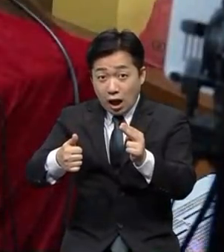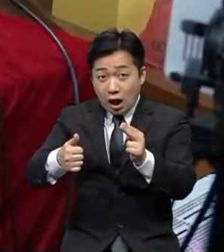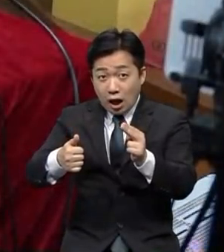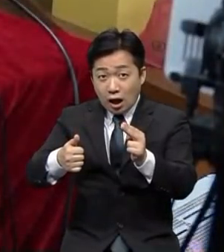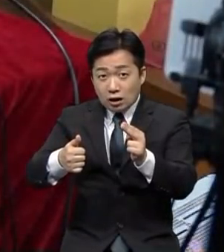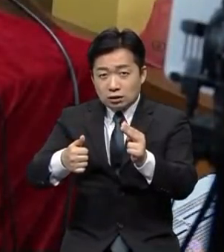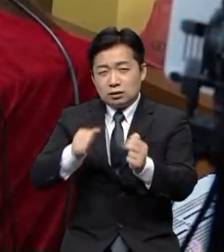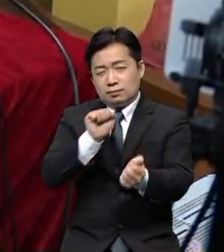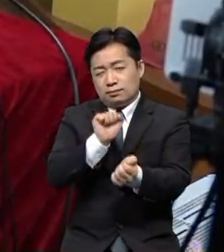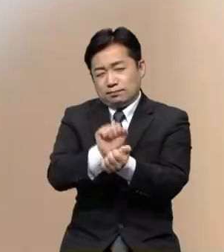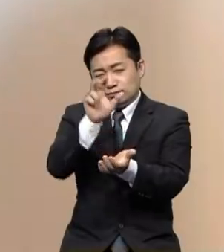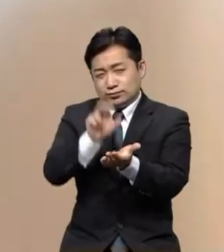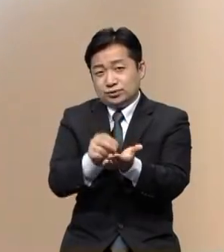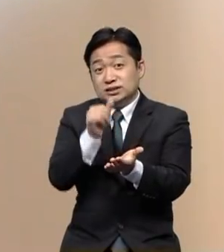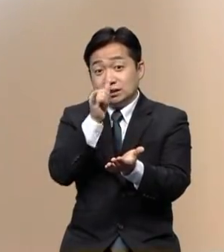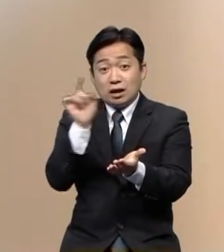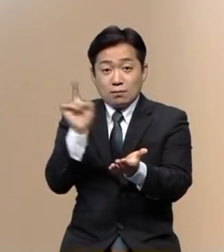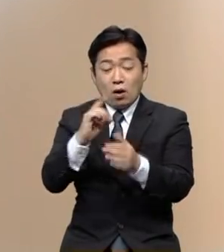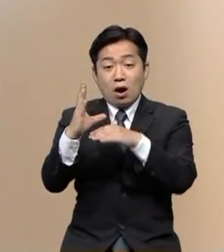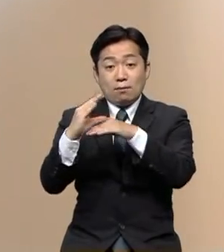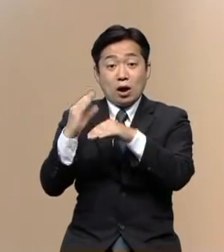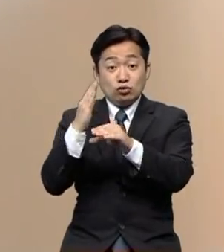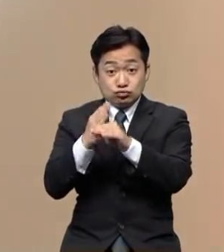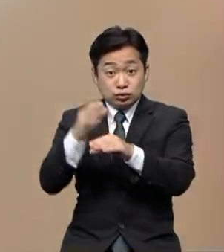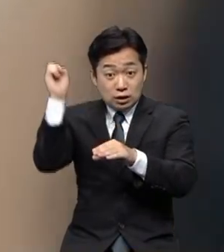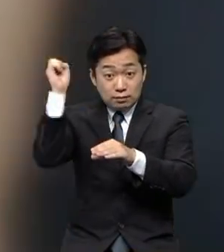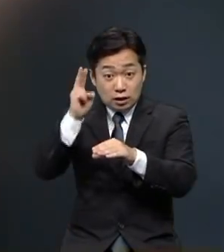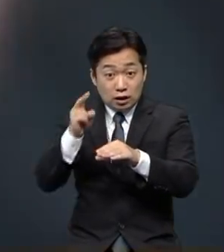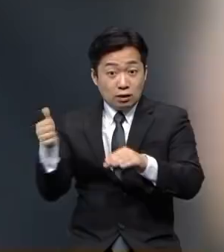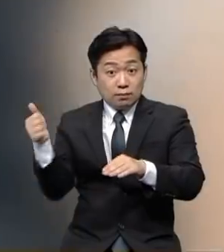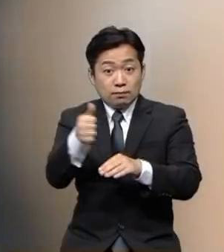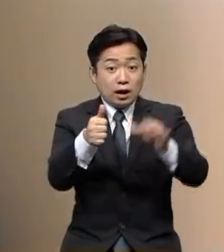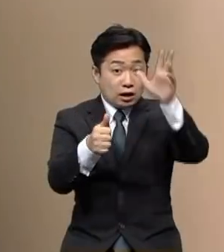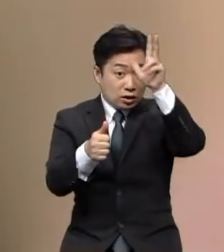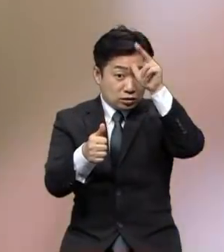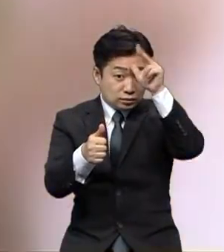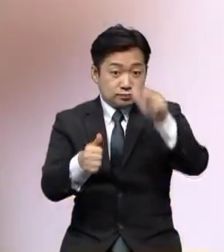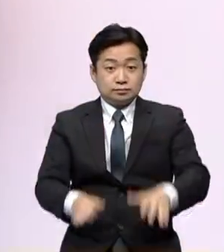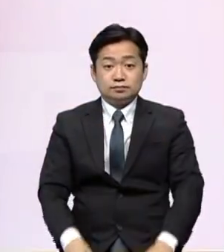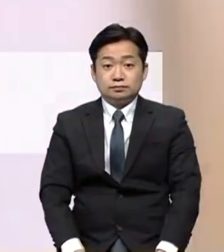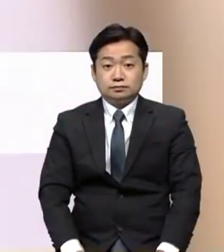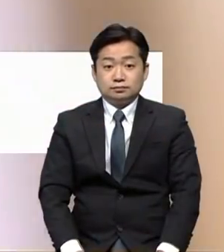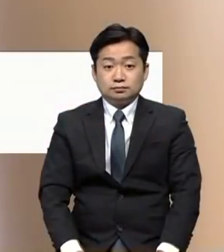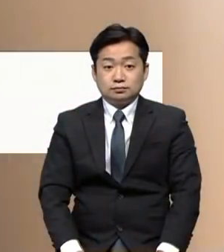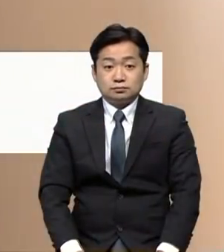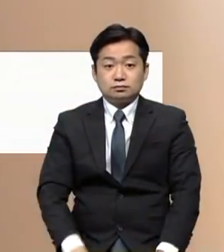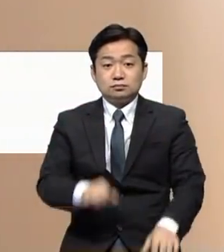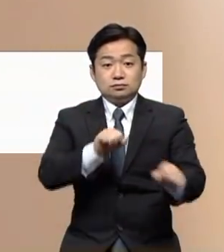속출하고 있습니다. 생방송 도중 갑자기 진입한 경찰.